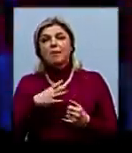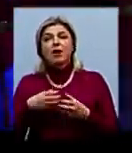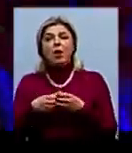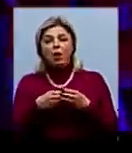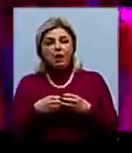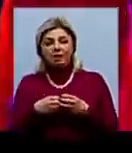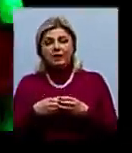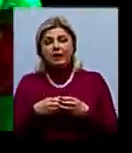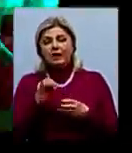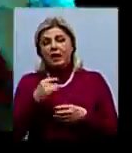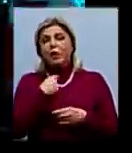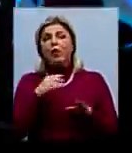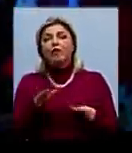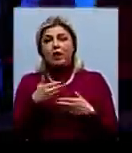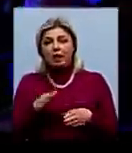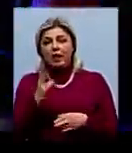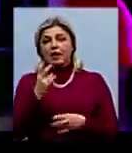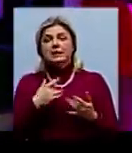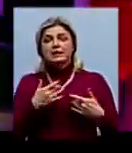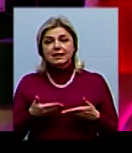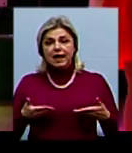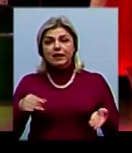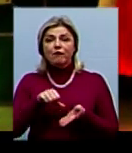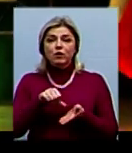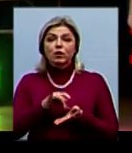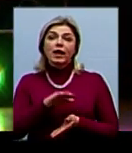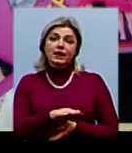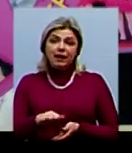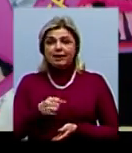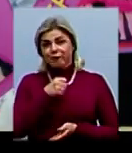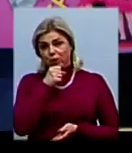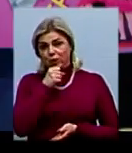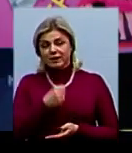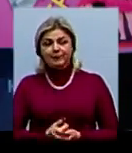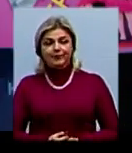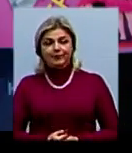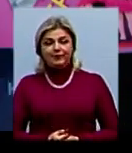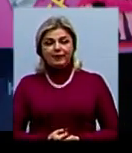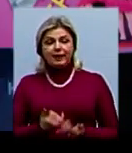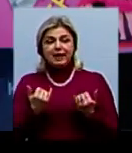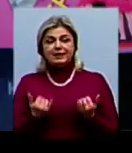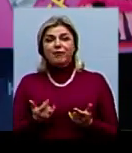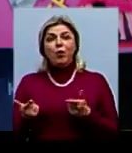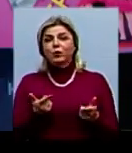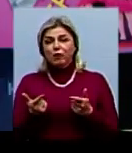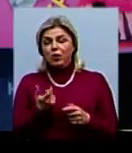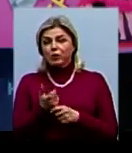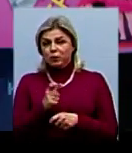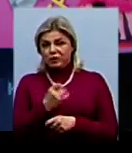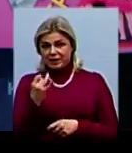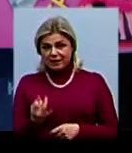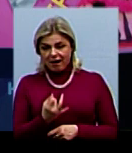сольні виступи вокалістів. На одній сцені виступали і діти, і дорослі. Сьогодні ми підготували дуже